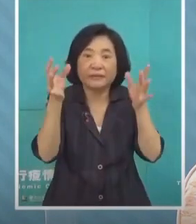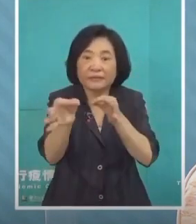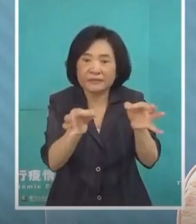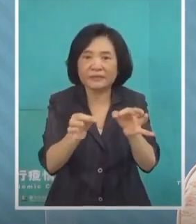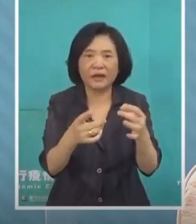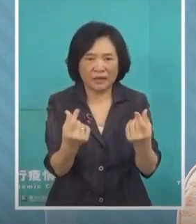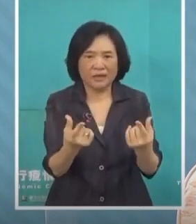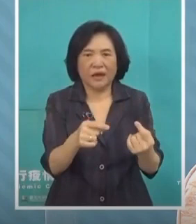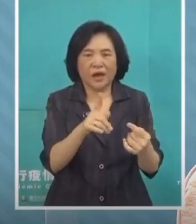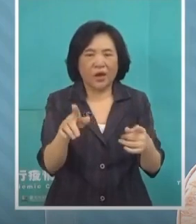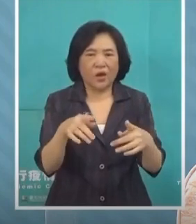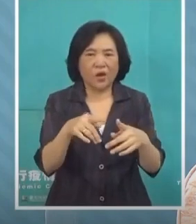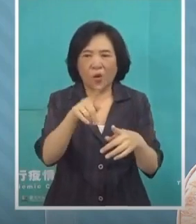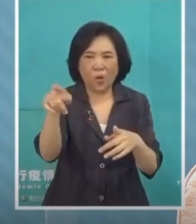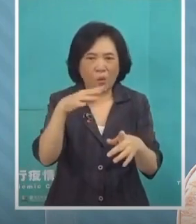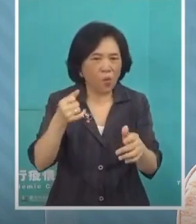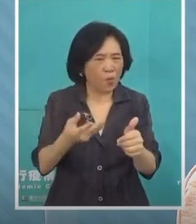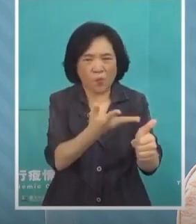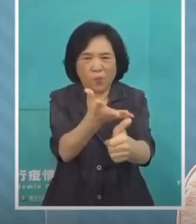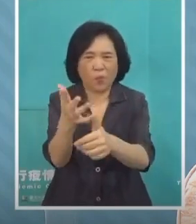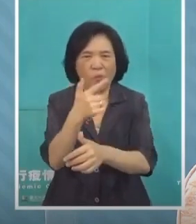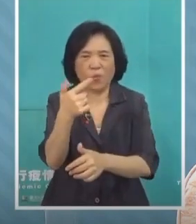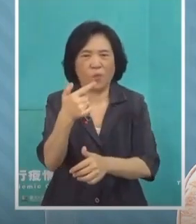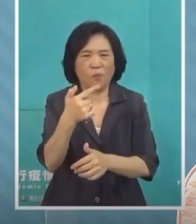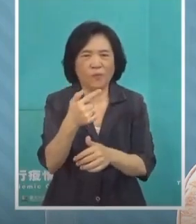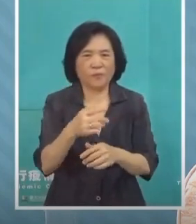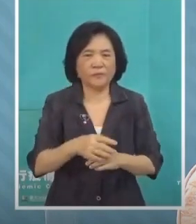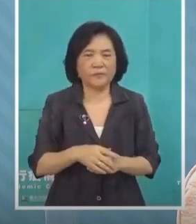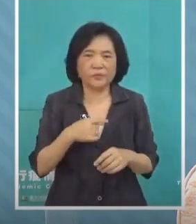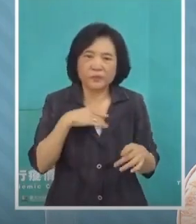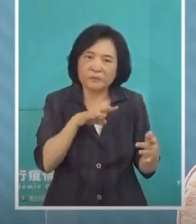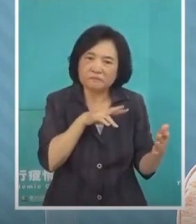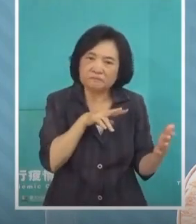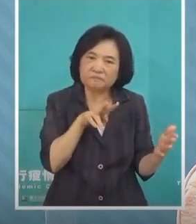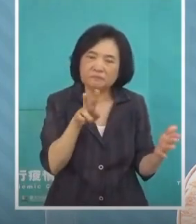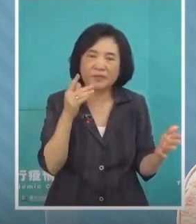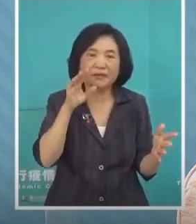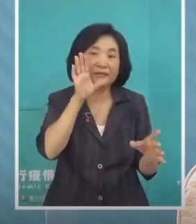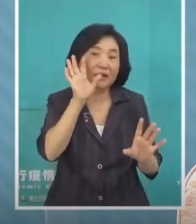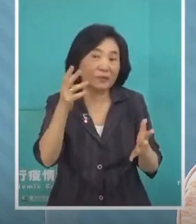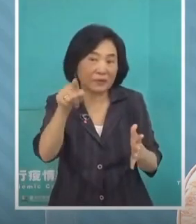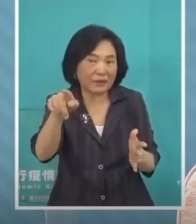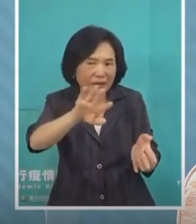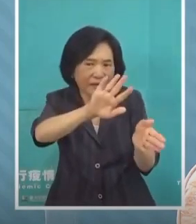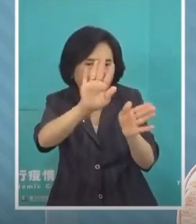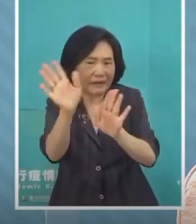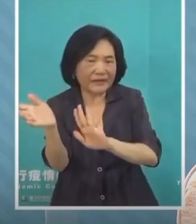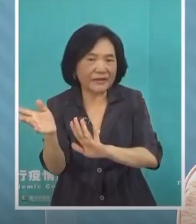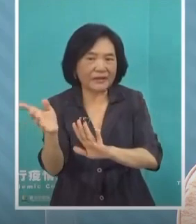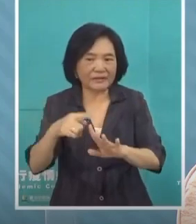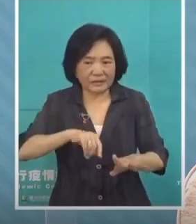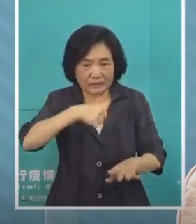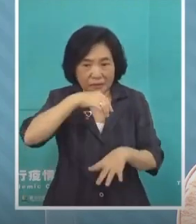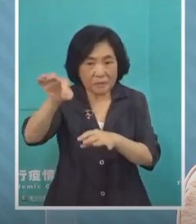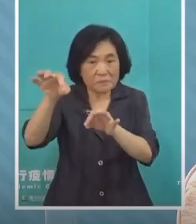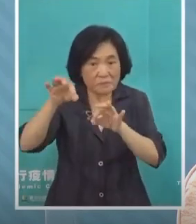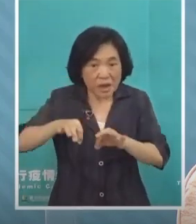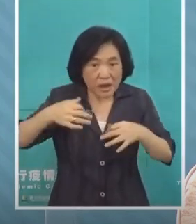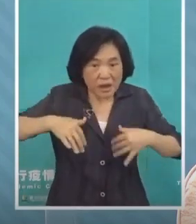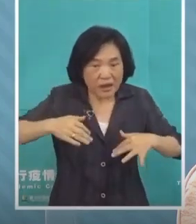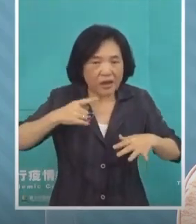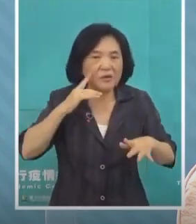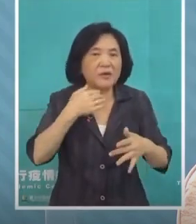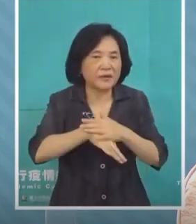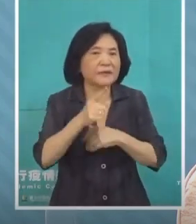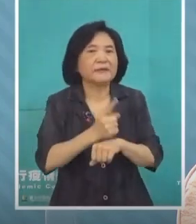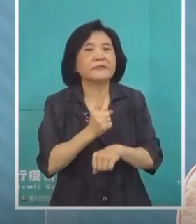们很重要的一个感染途径。我看在泰国发生的台湾还没发生的还剩